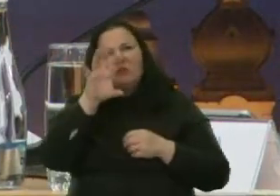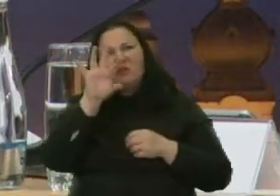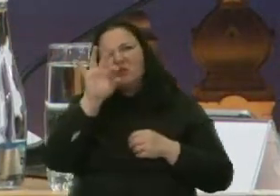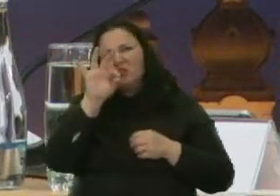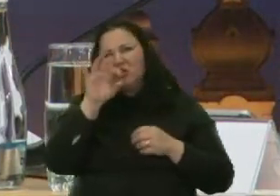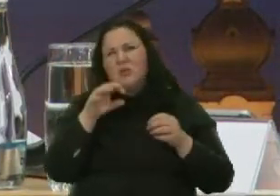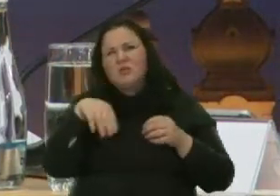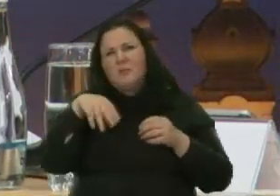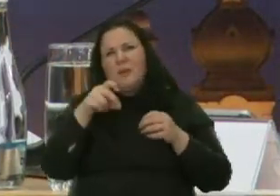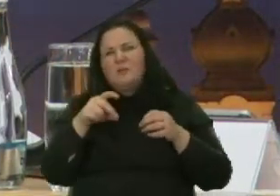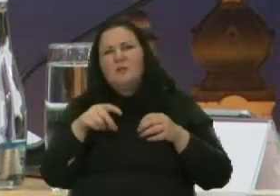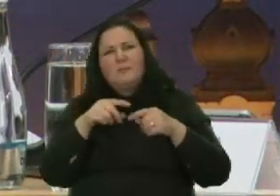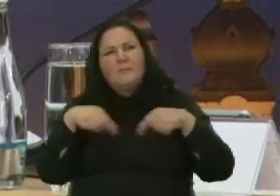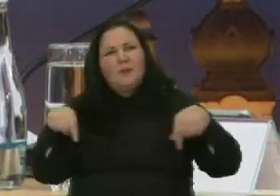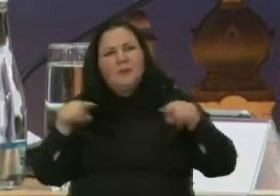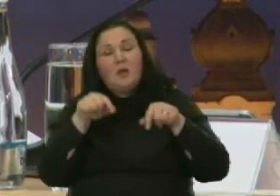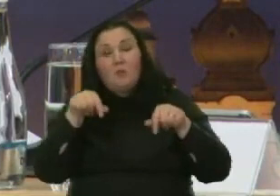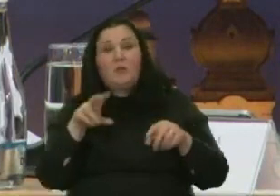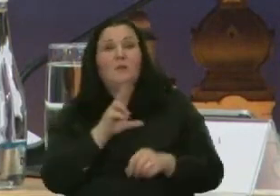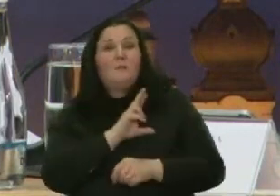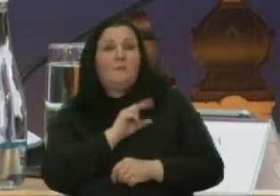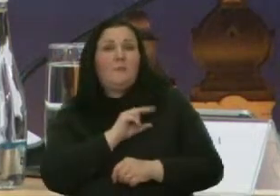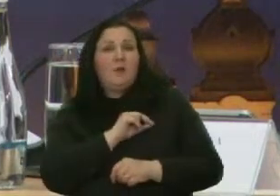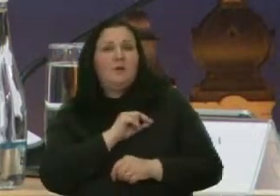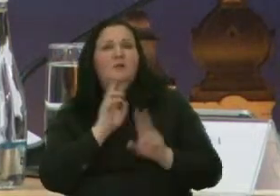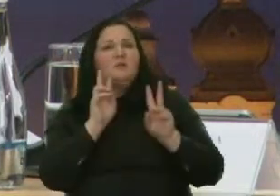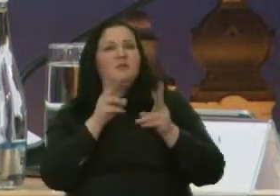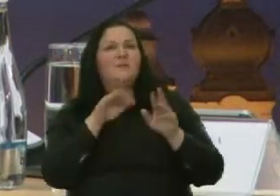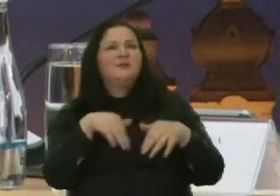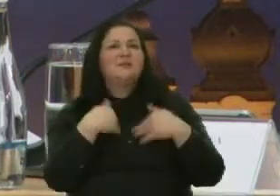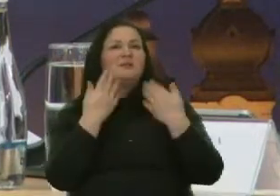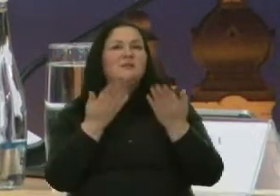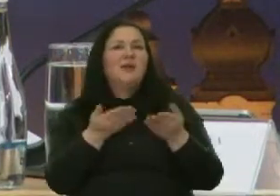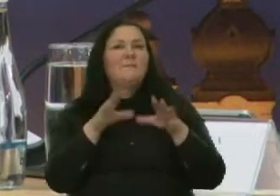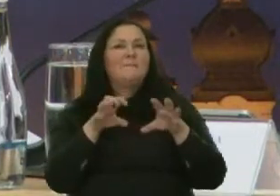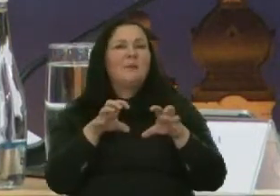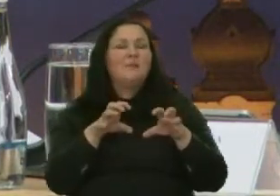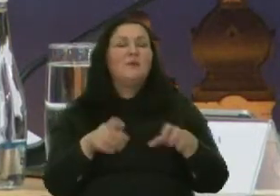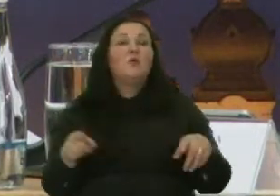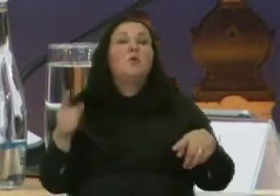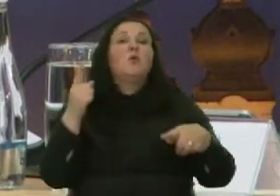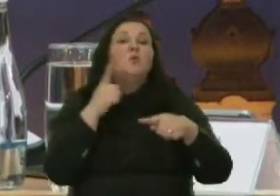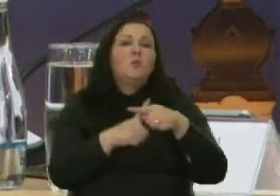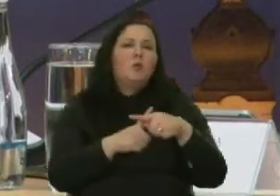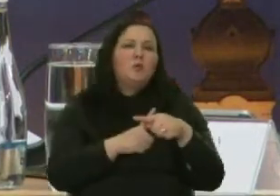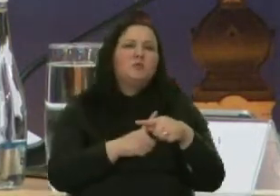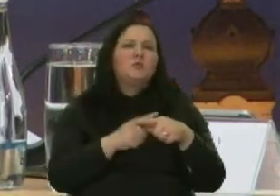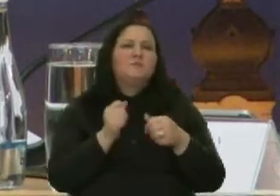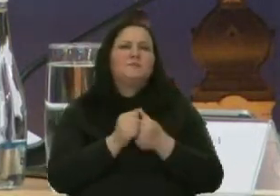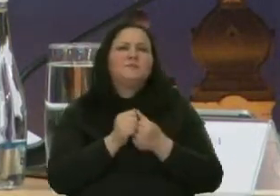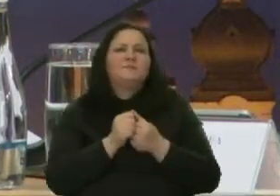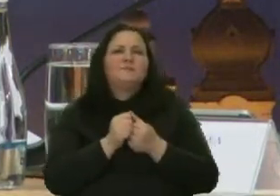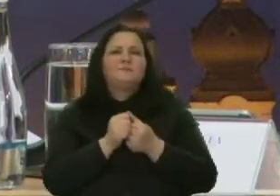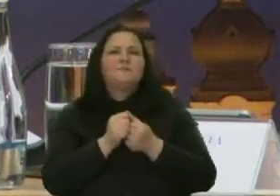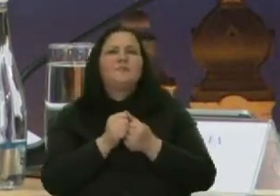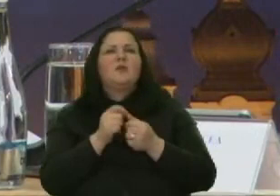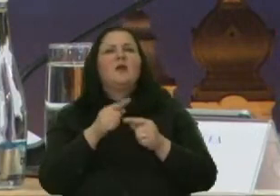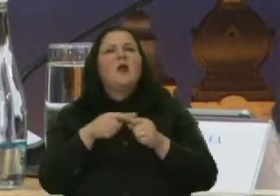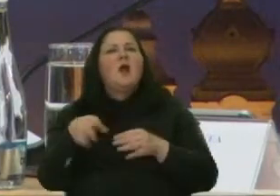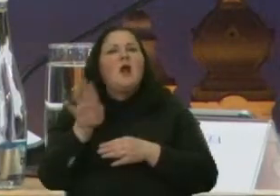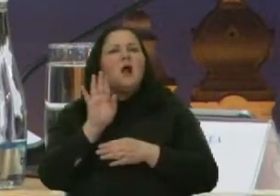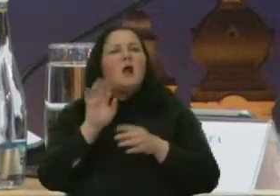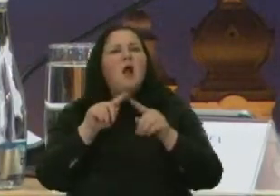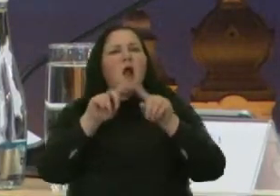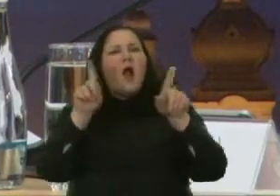m pți acum în martie ei ar trebui să predea terenul Dar ar trebui să l predea și cu abis de la mediu adică să